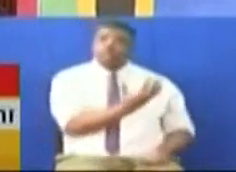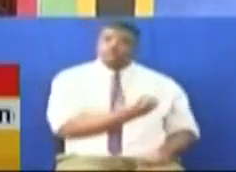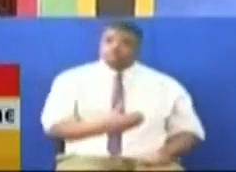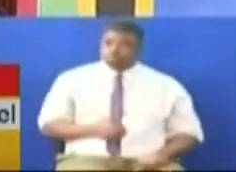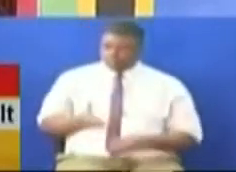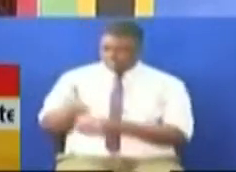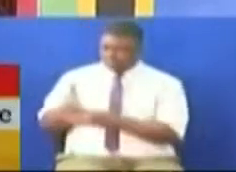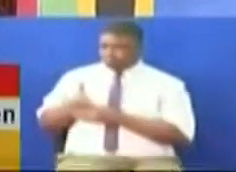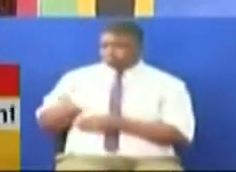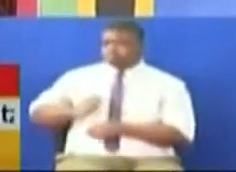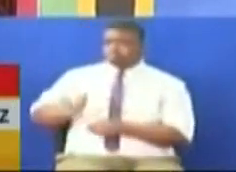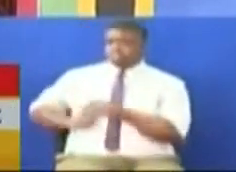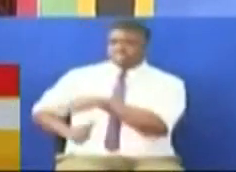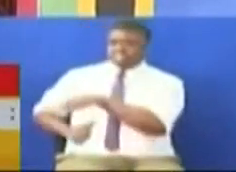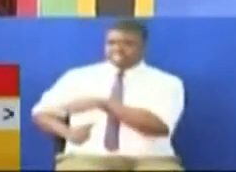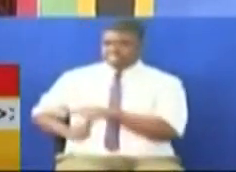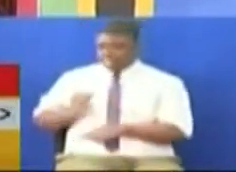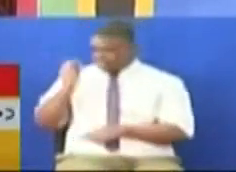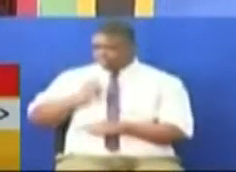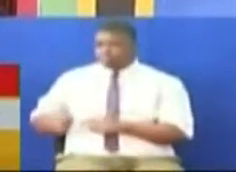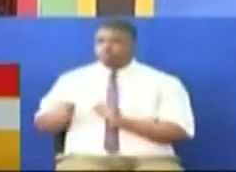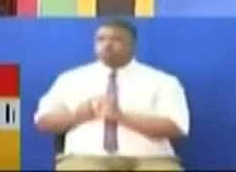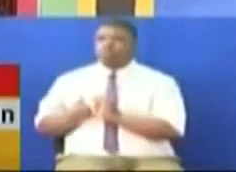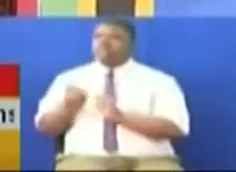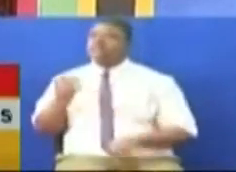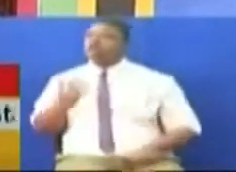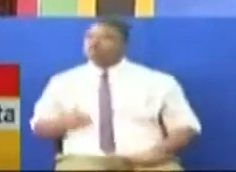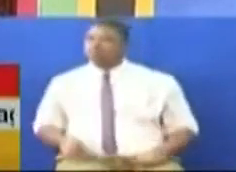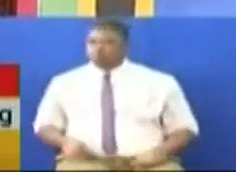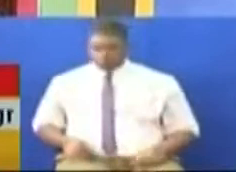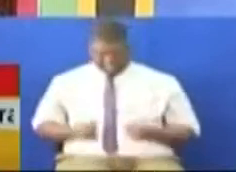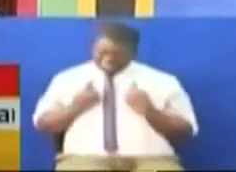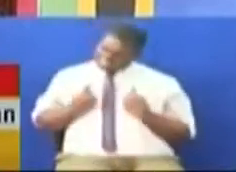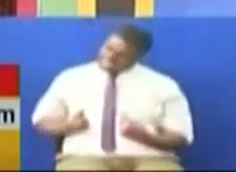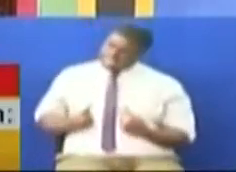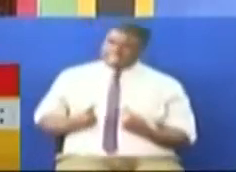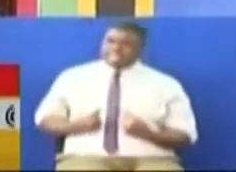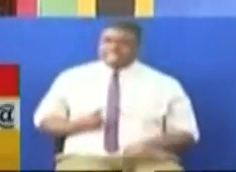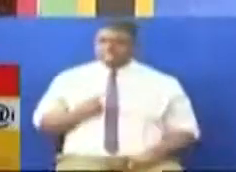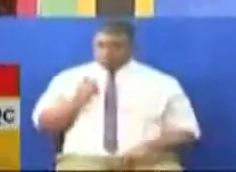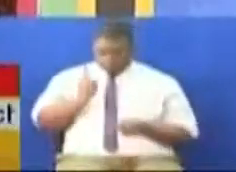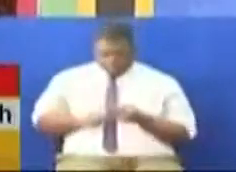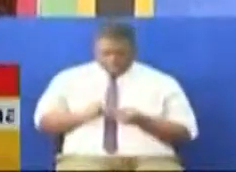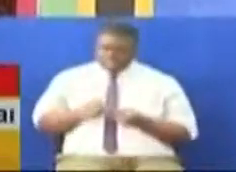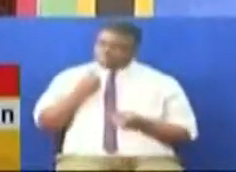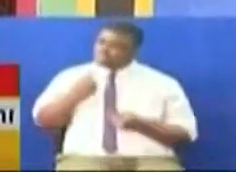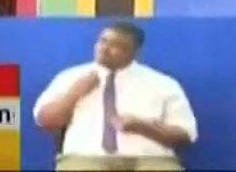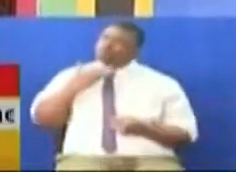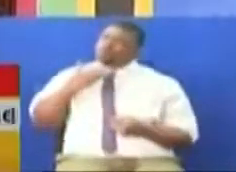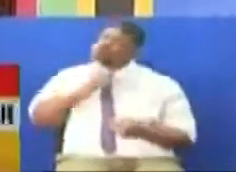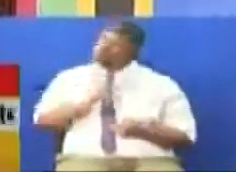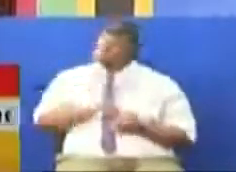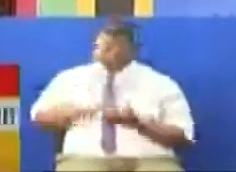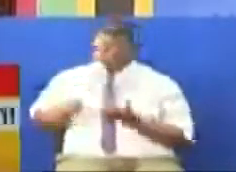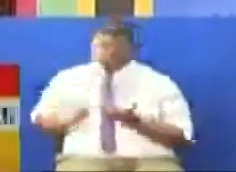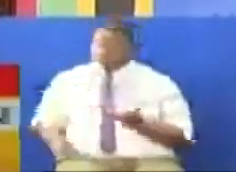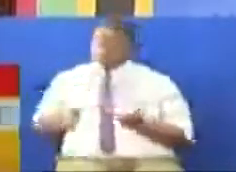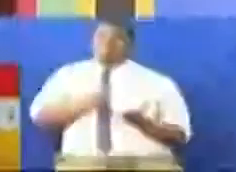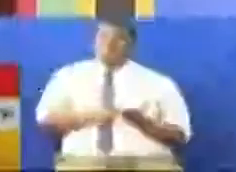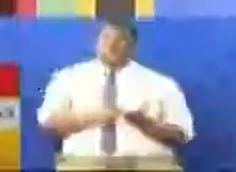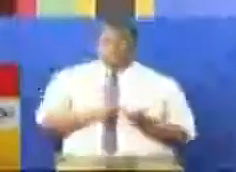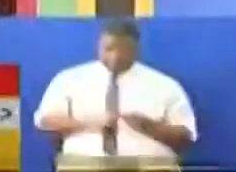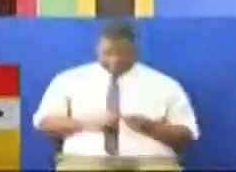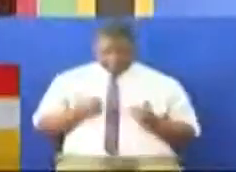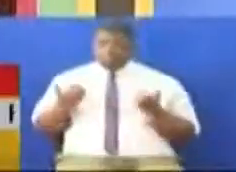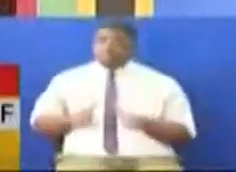Simon Group ina 15%. Hasa tunashangaa wamedanganya katika kununua hisa, lakini bado pia hisa